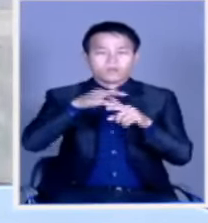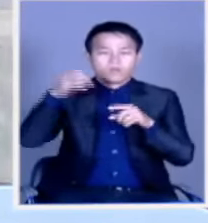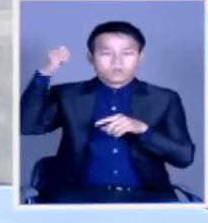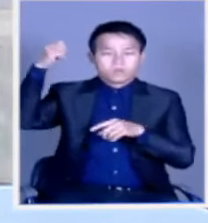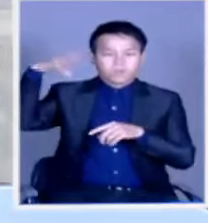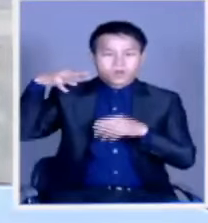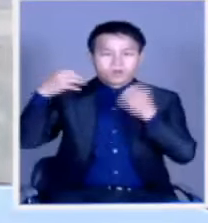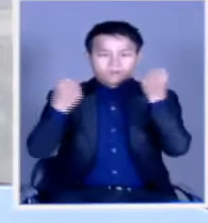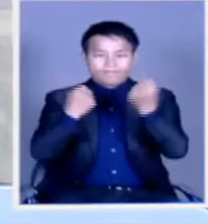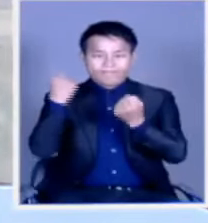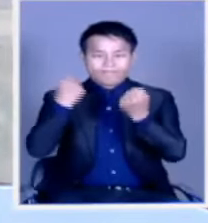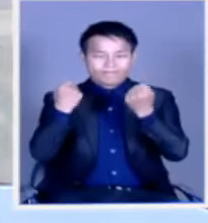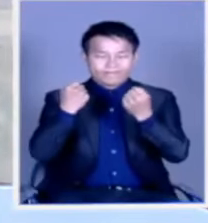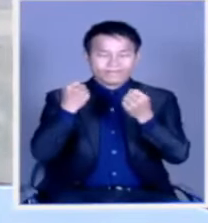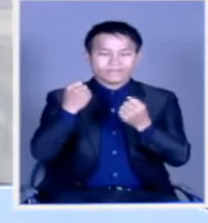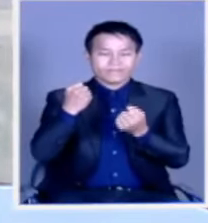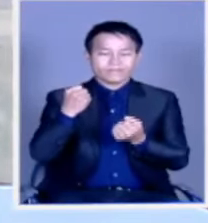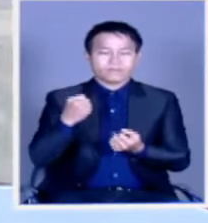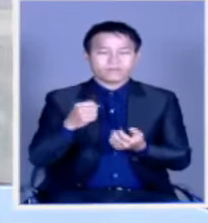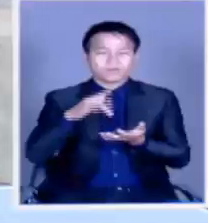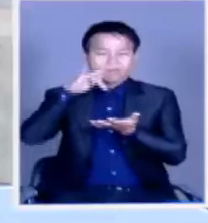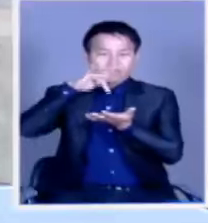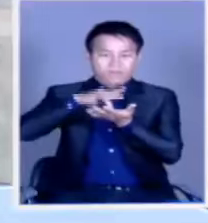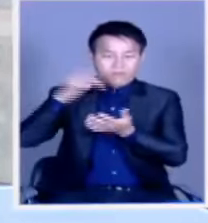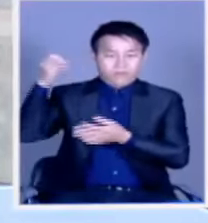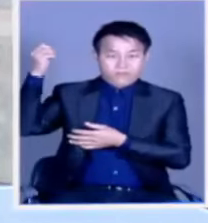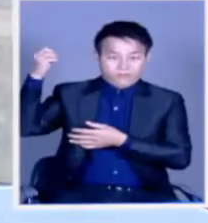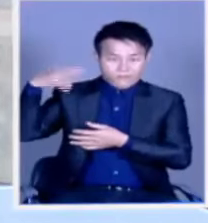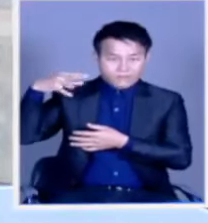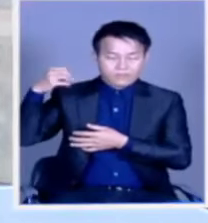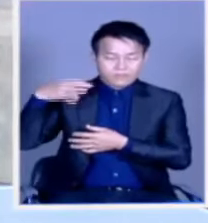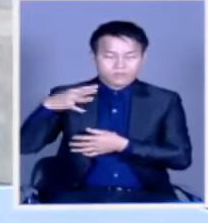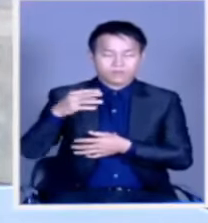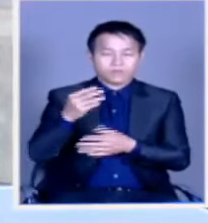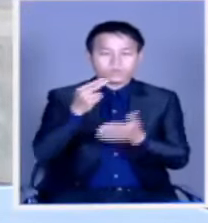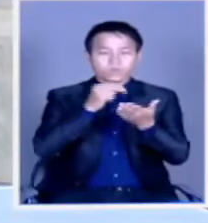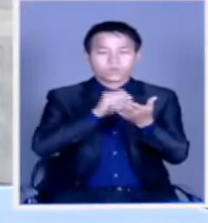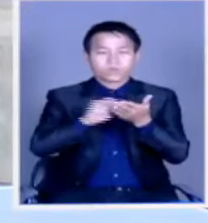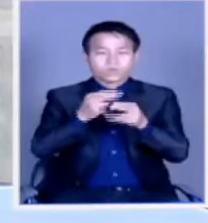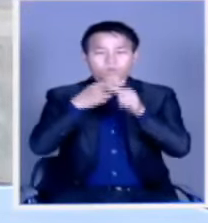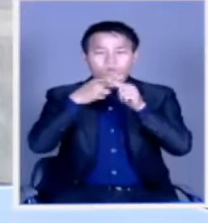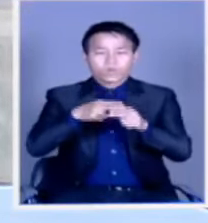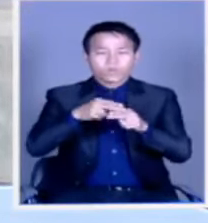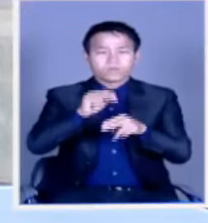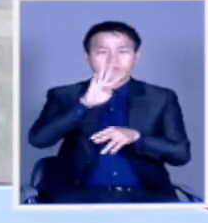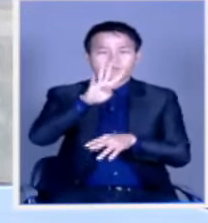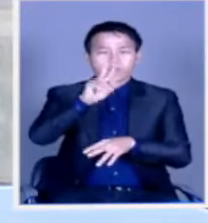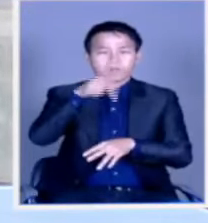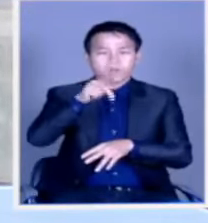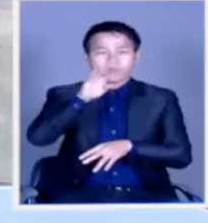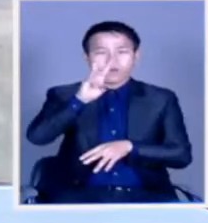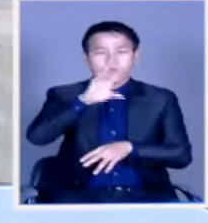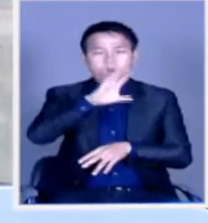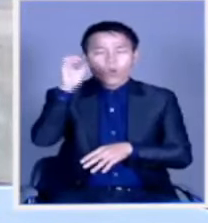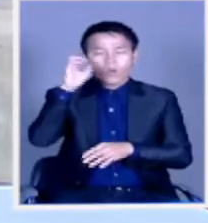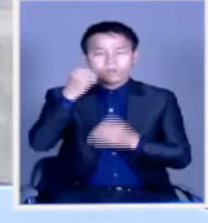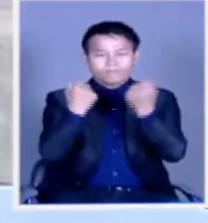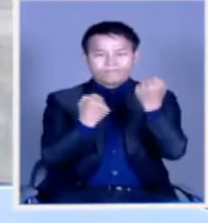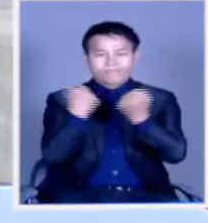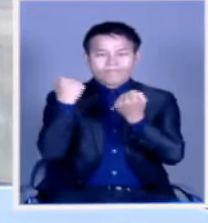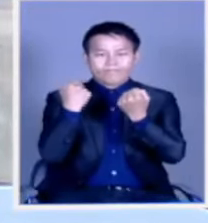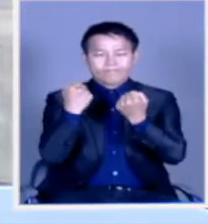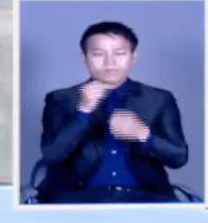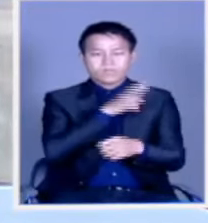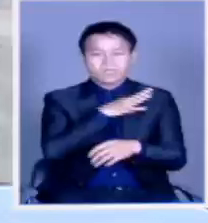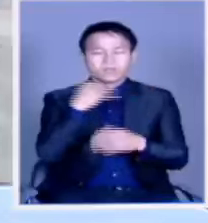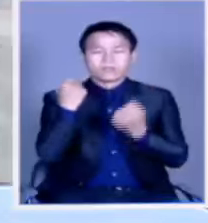ายปี2023มียานพาหนะประเภทรถไฟฟ้าที่ขึ้นทะเบียนทั่วประเทศจำนวน 4,600 กว่าคันในนั้นมีร